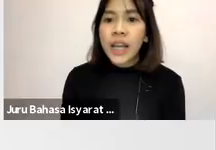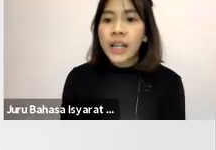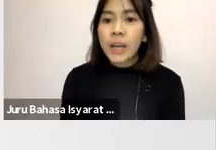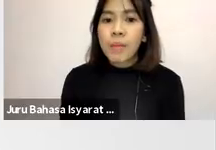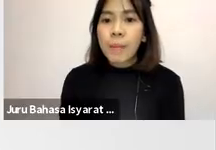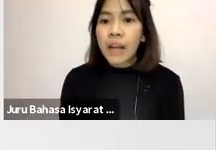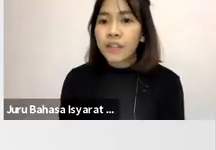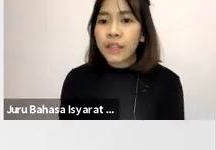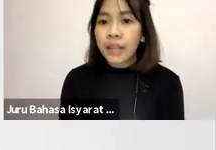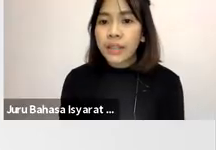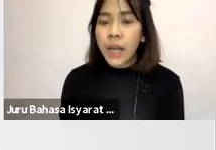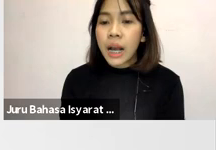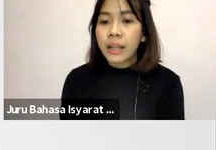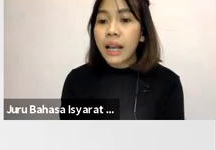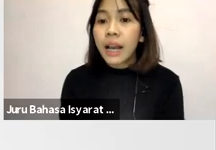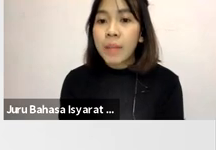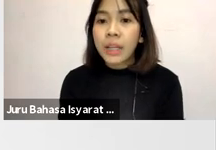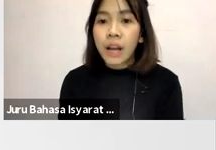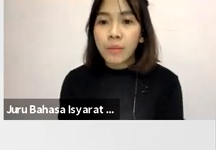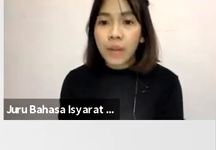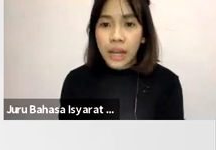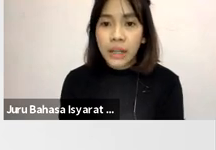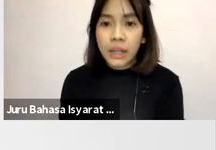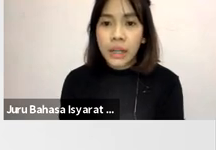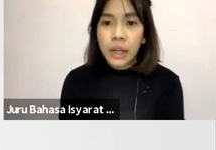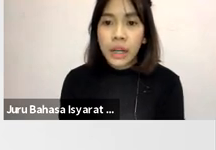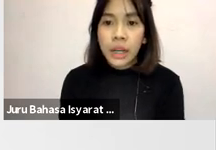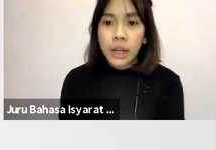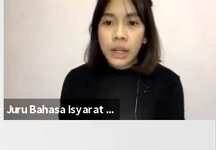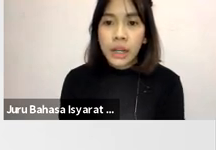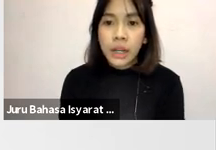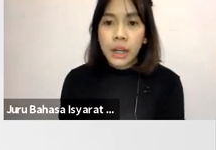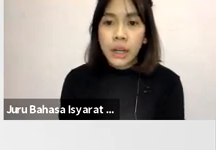Nurin ini adalah beberapa aktivitas yang telah kami lakukan